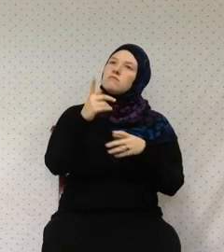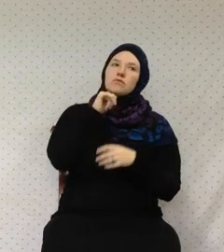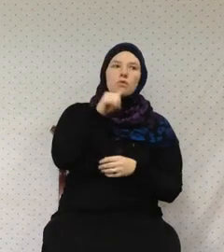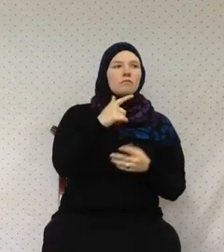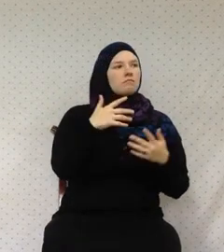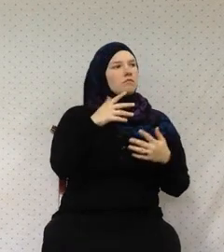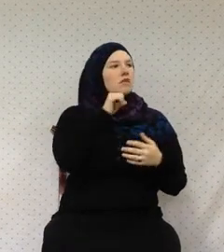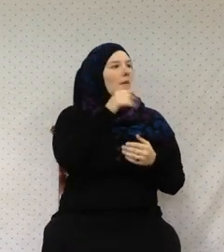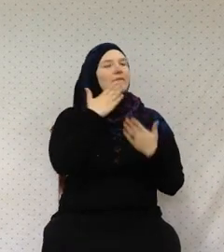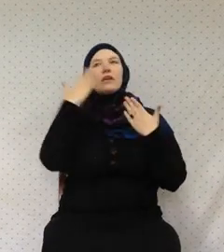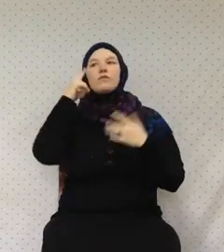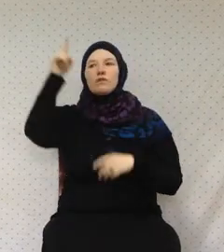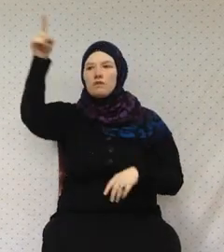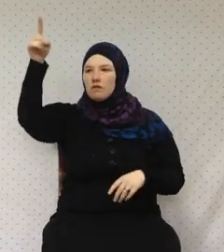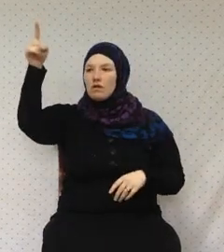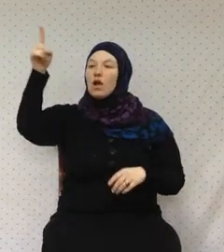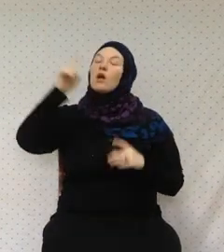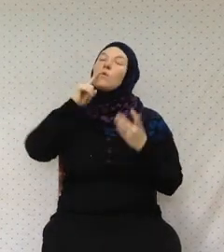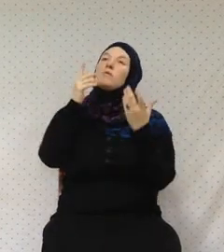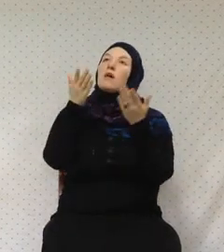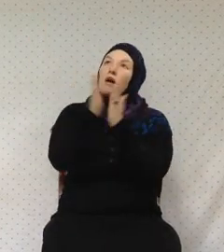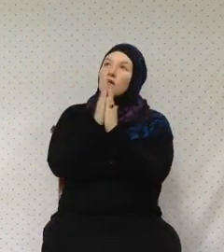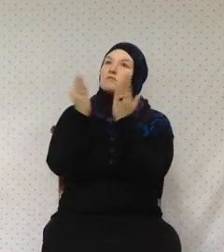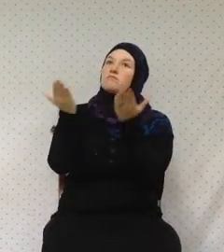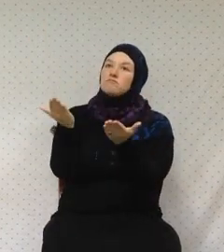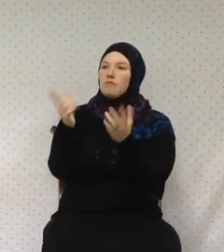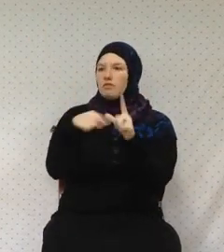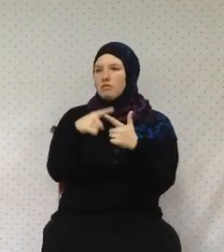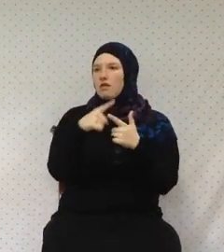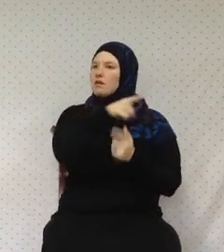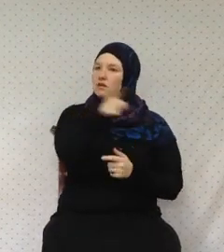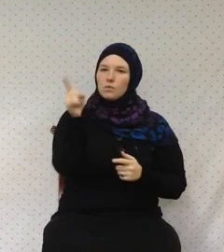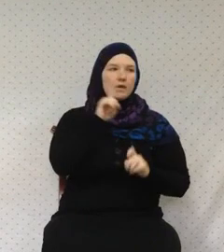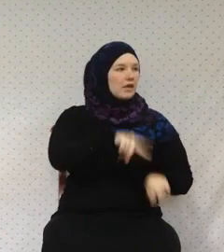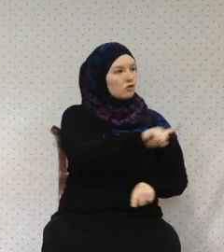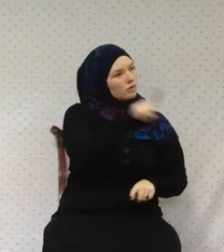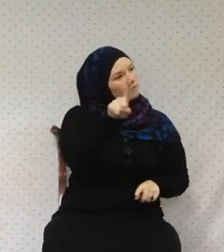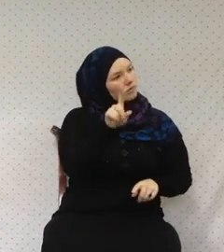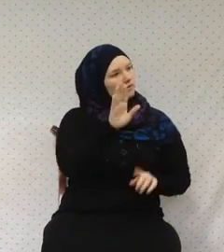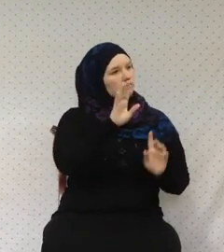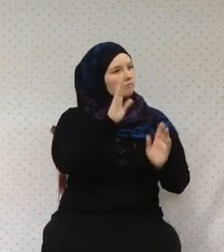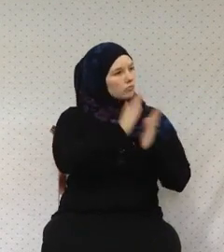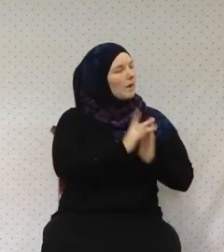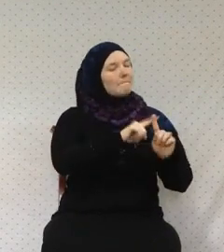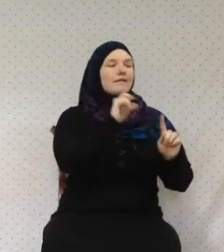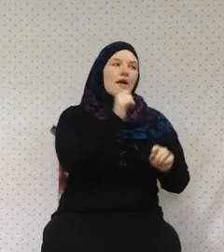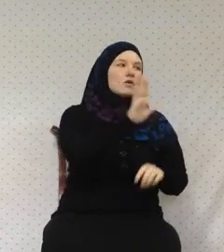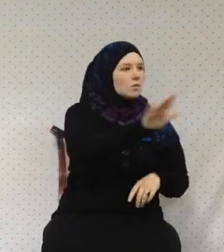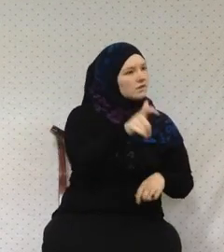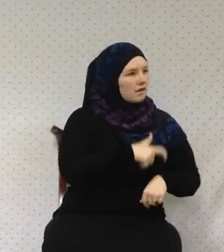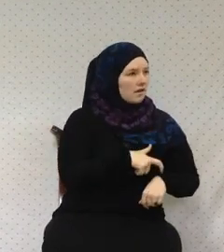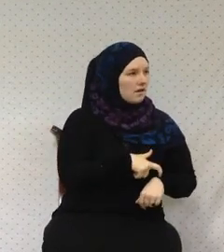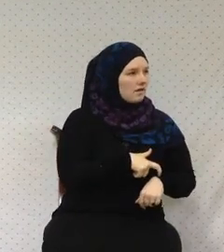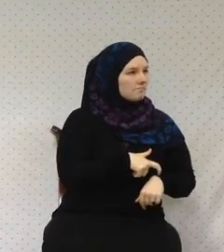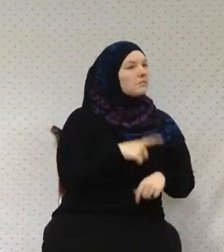لَمْ يَسْتَعْجِلْ. Your prayer will be answered, provided that you are not going to say, "Allah didn't